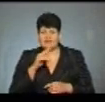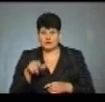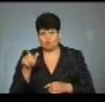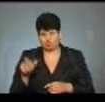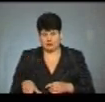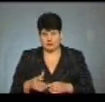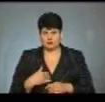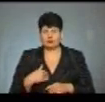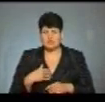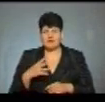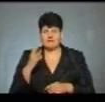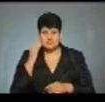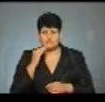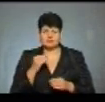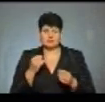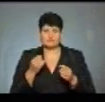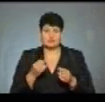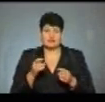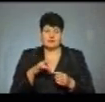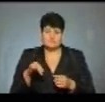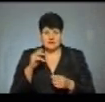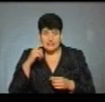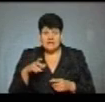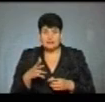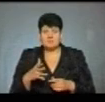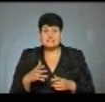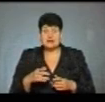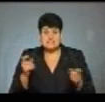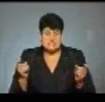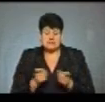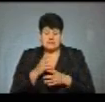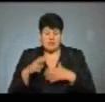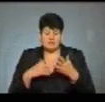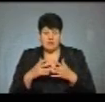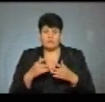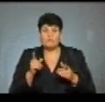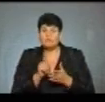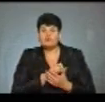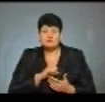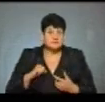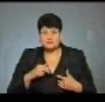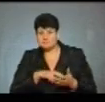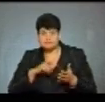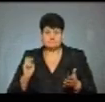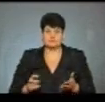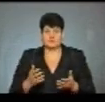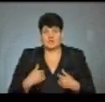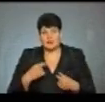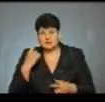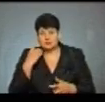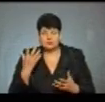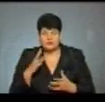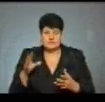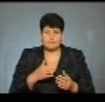я рахую, що в цивілізованих країнах після такого скандалу він давним-давно повинен був піти в відставку. Тому тут, я думаю, всім